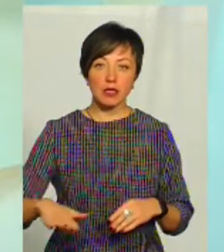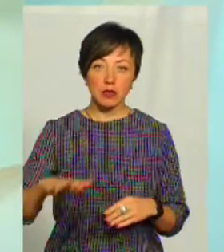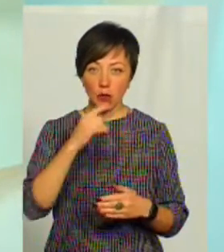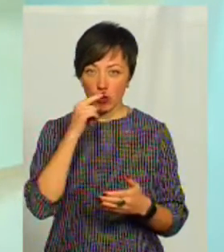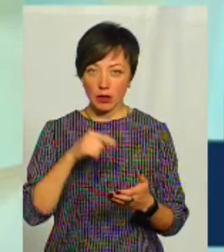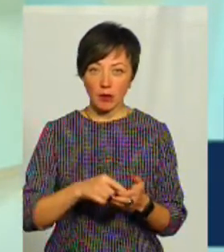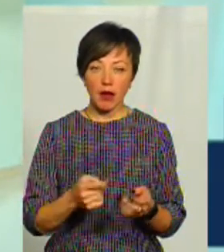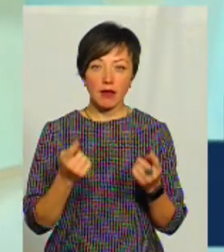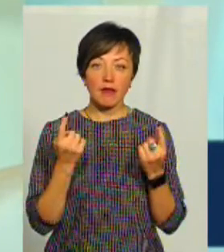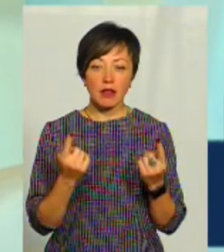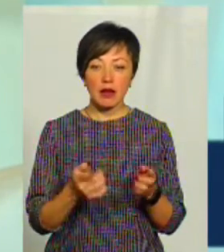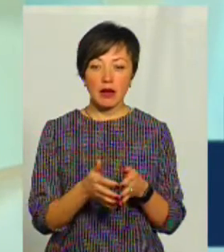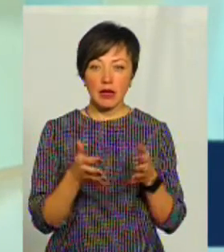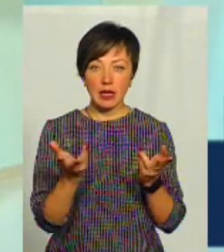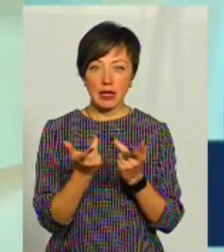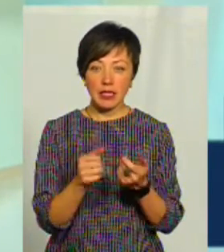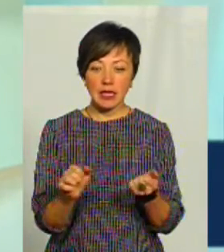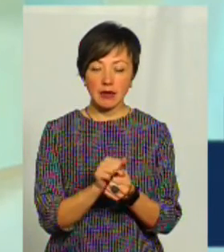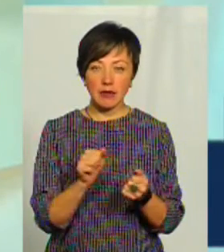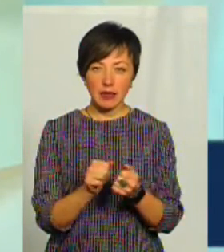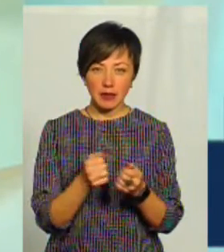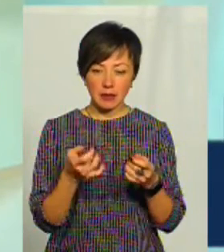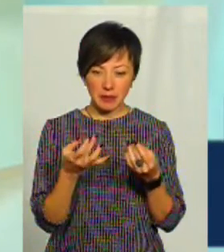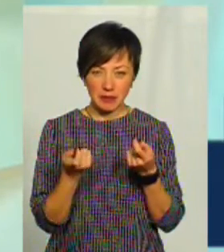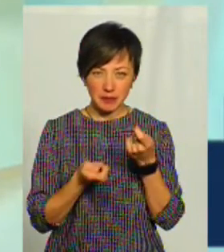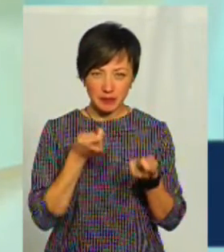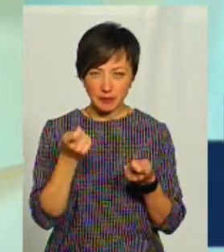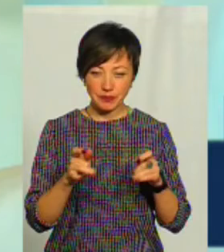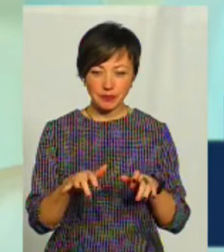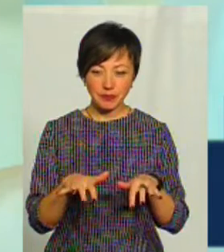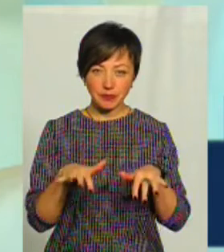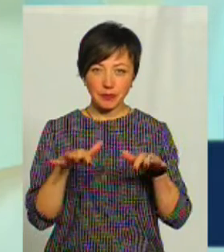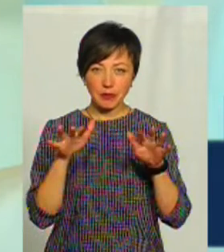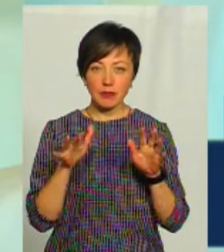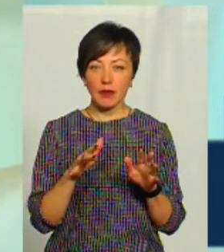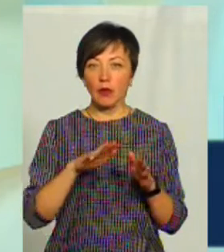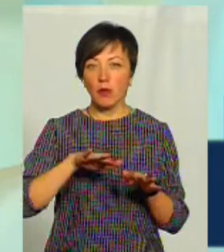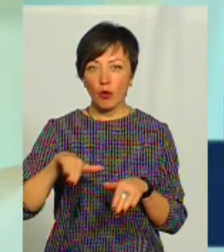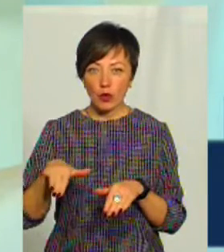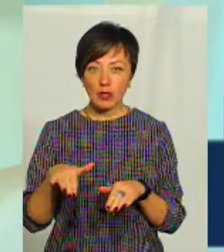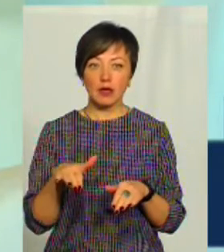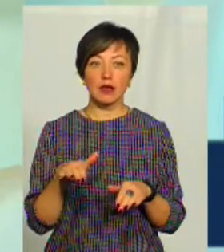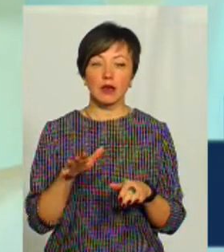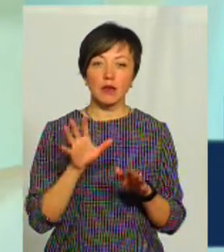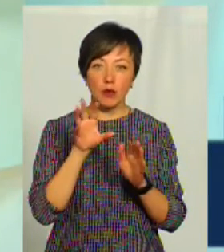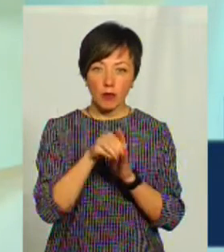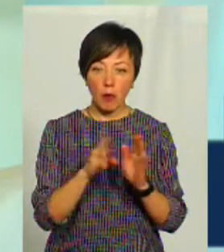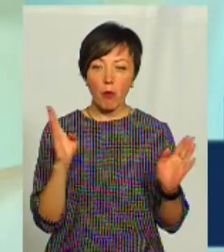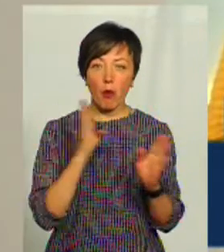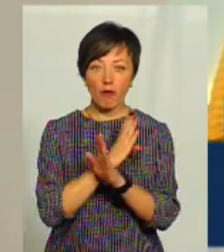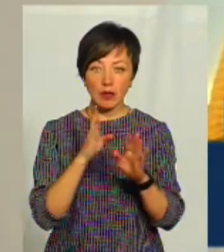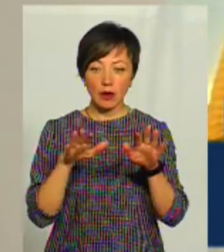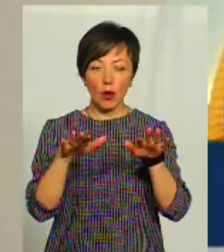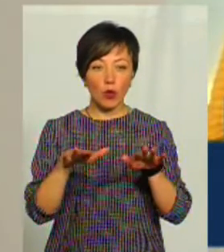середовище потрапляє велика кількість твердих дрібнодисперсних речовин, які потім, надходячи до атмосферного